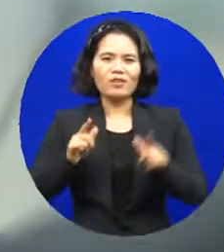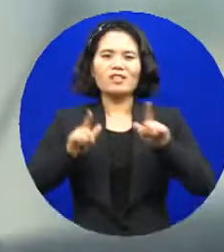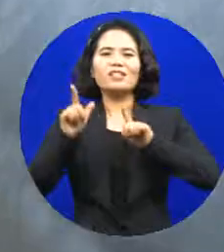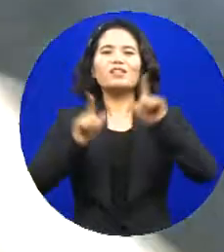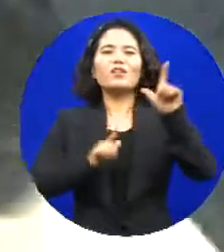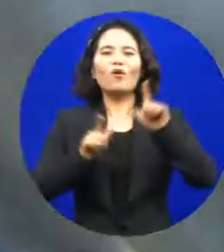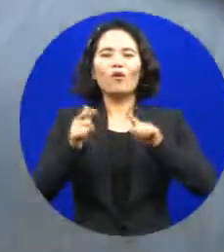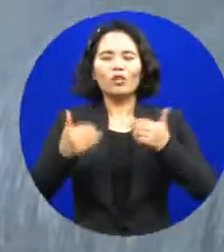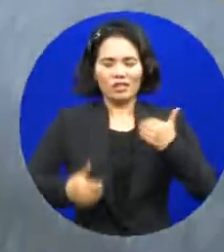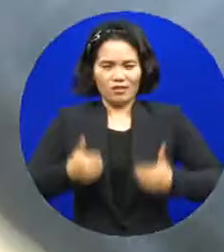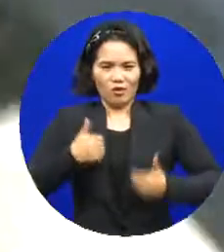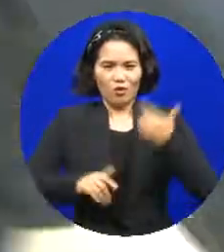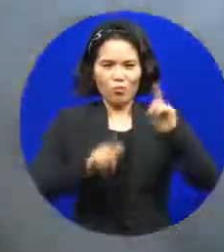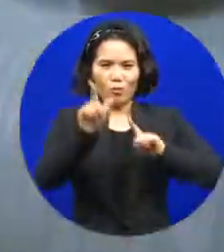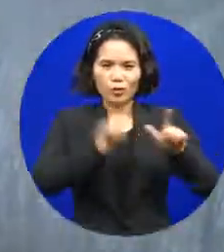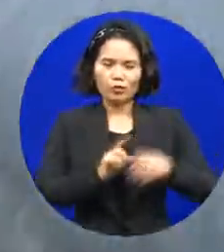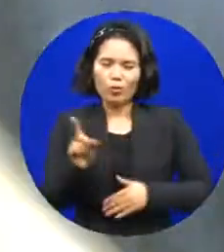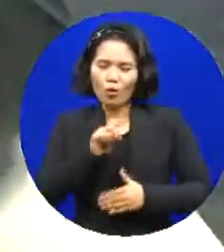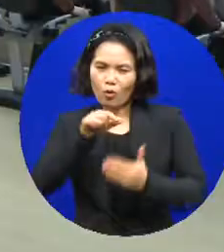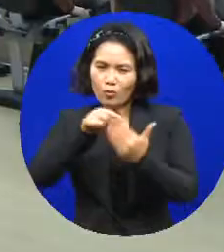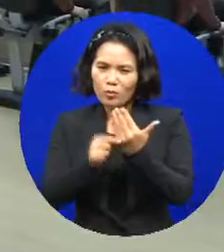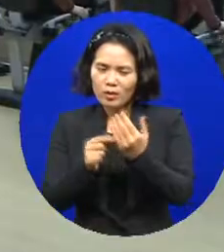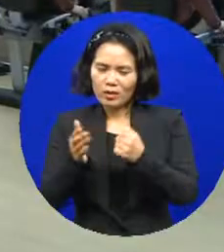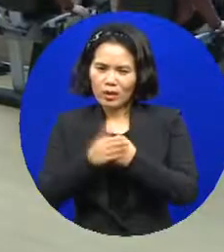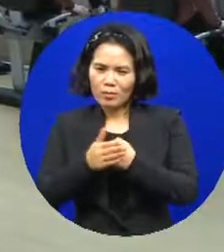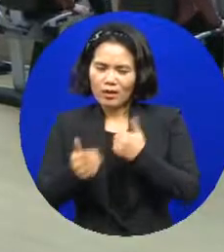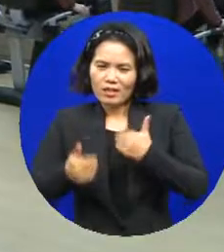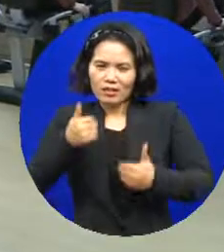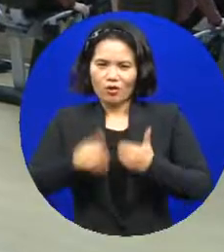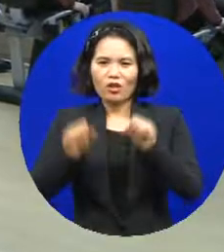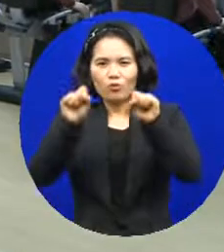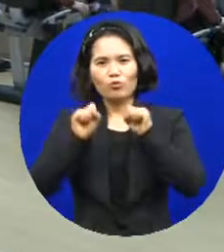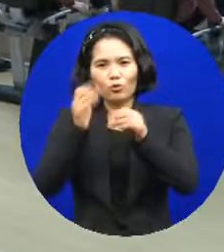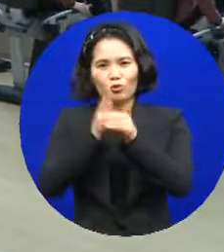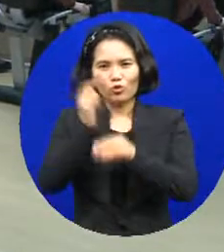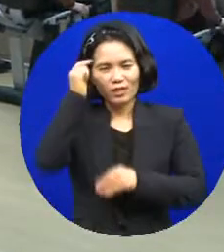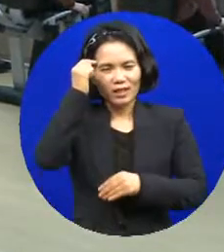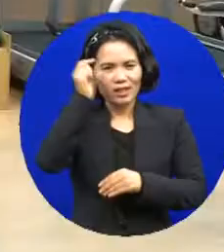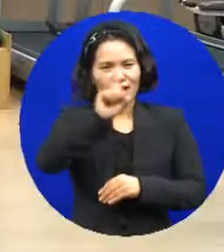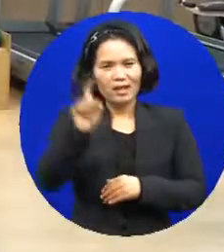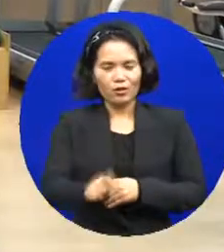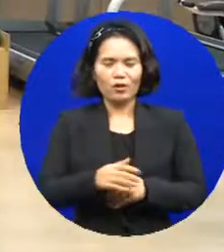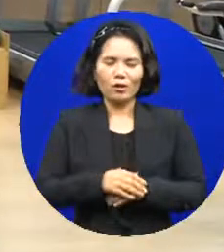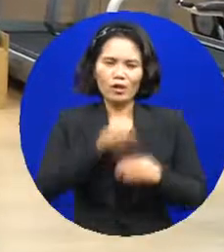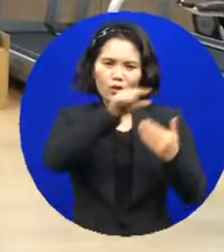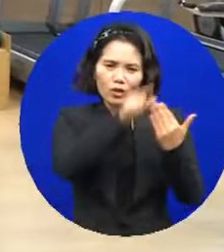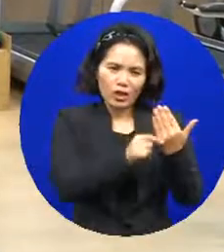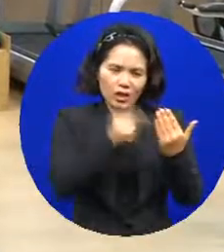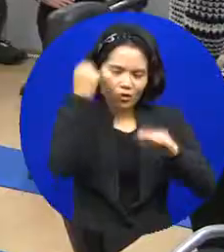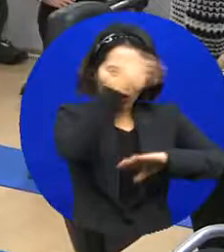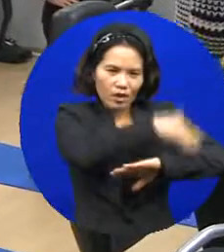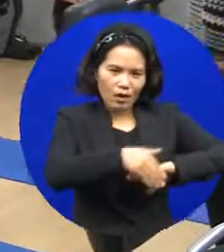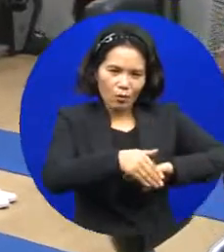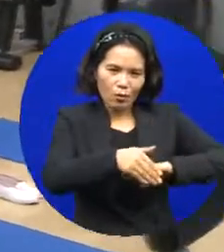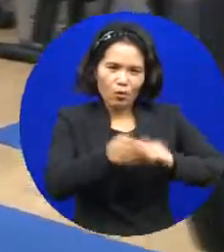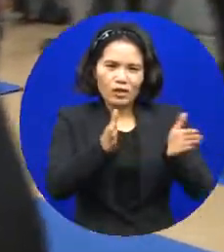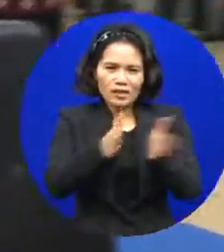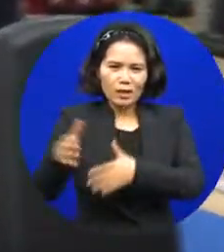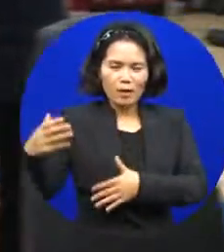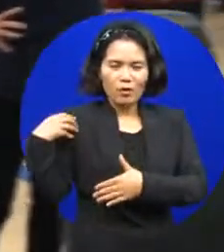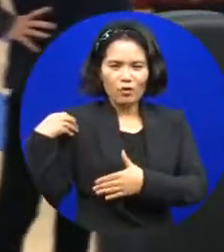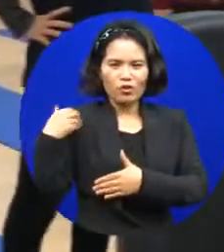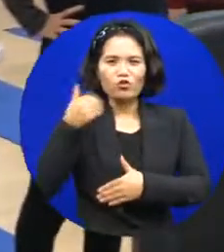보이는데요. 도대체 어떤 프로그램이기에 이렇게 즐겁게 운동하시는 걸까요? 프로그램을 기획하고 진행하시는